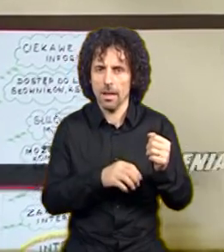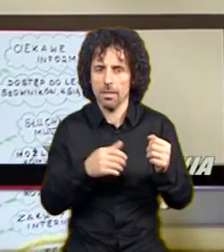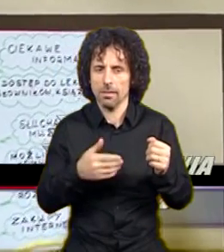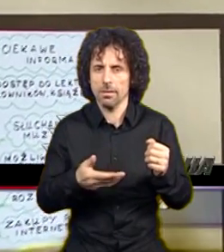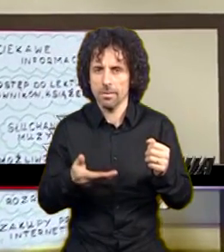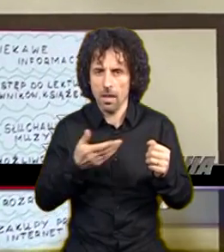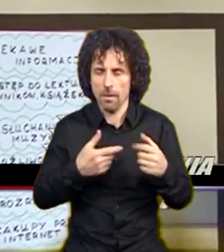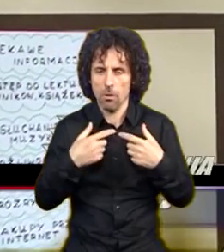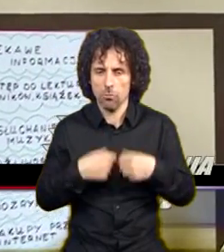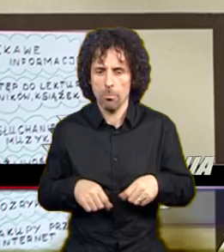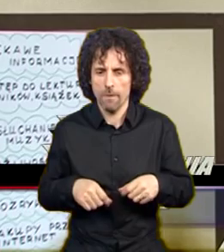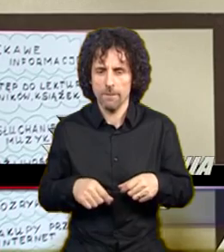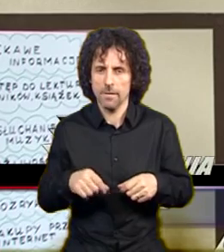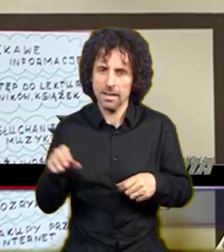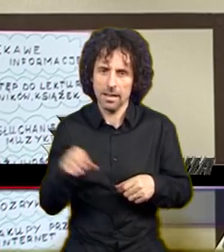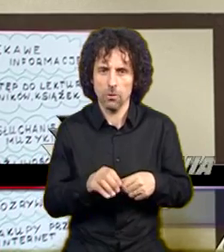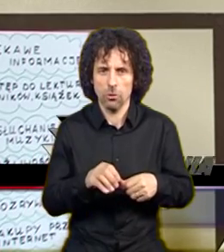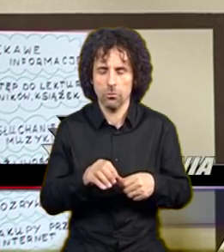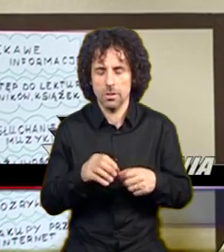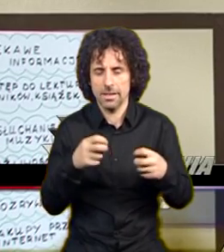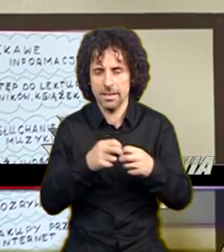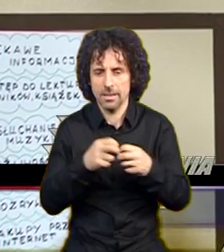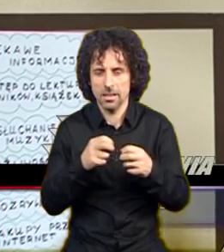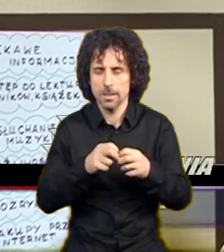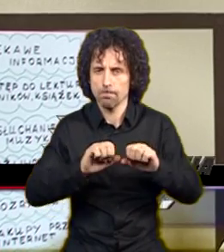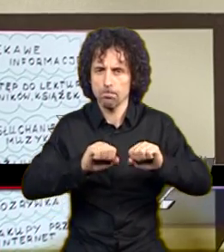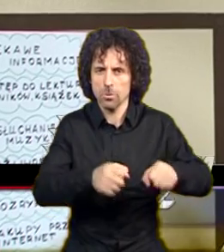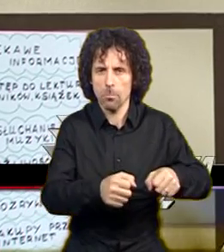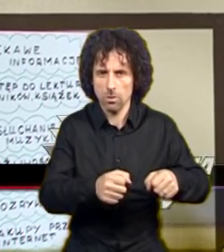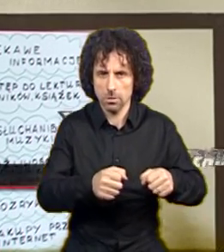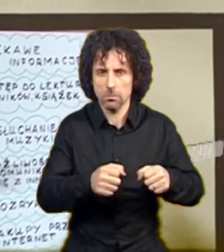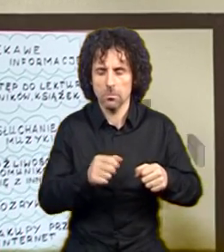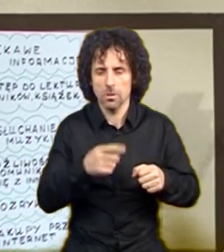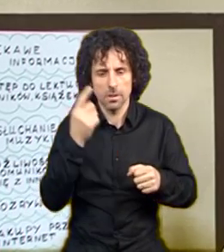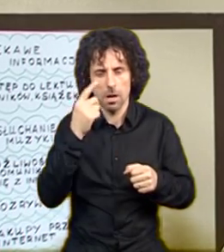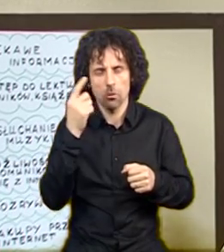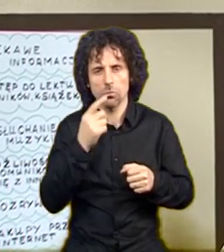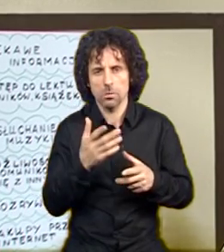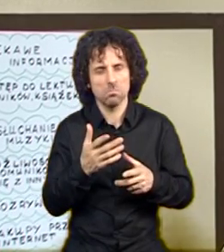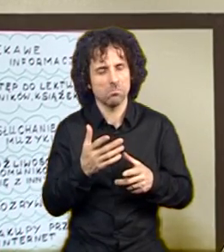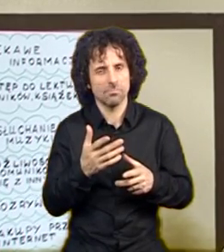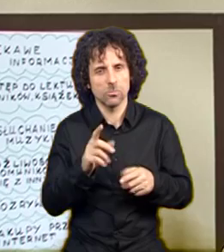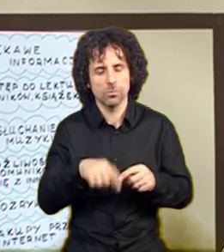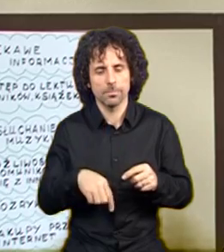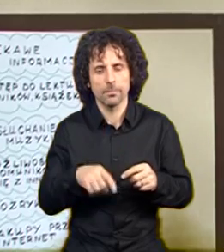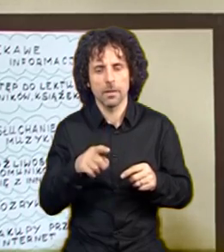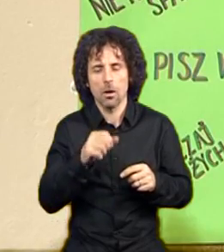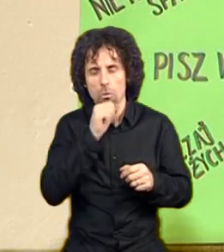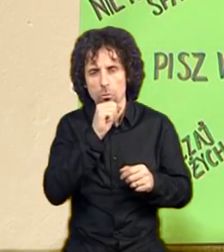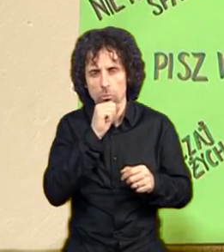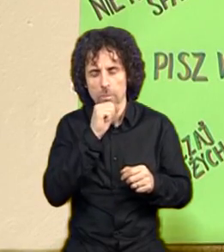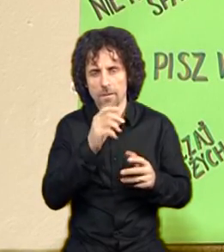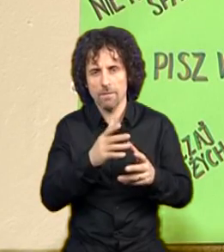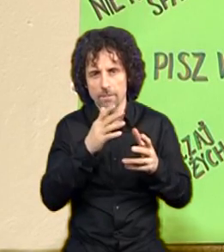osobowych, z kradzieżami, tak naprawdę z cyberprzemocą. To są zagrożenia, które najczęściej teraz czyhają na młodych ludzi.